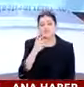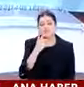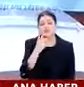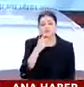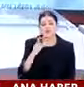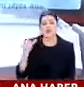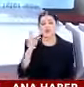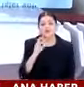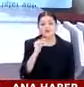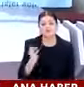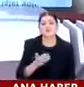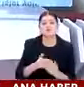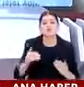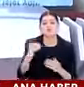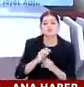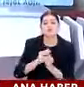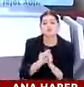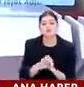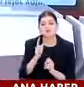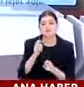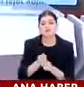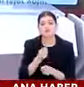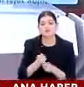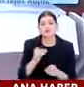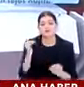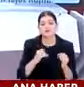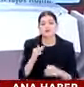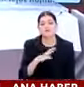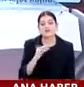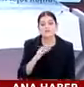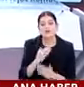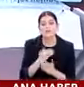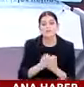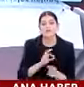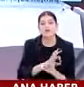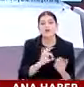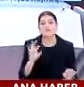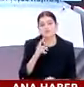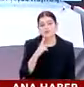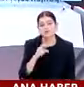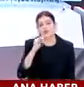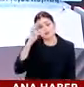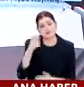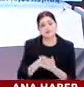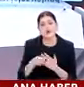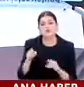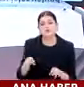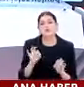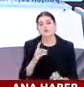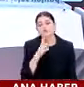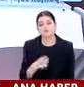aylığı gibi aylıkları çok değişik işsizlik ödemelerini staj ücretlerini vesaire hepsini belirleyen giderek bir temel